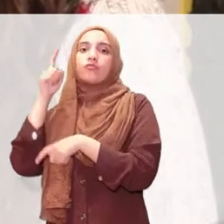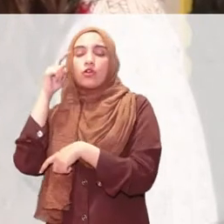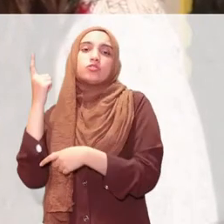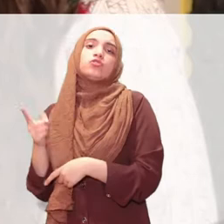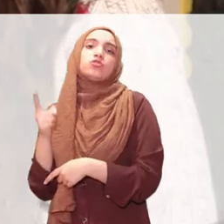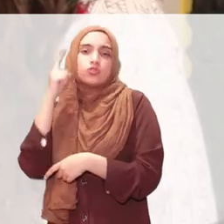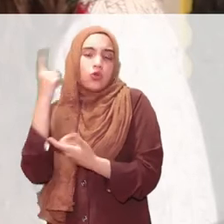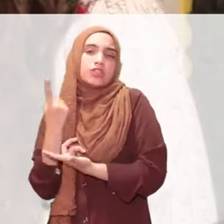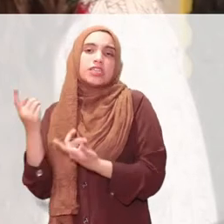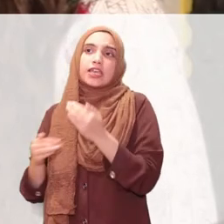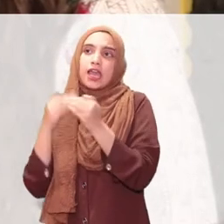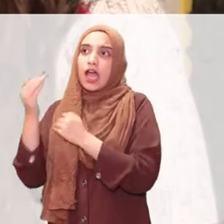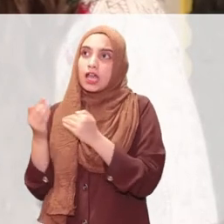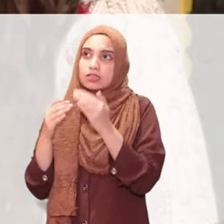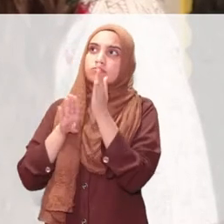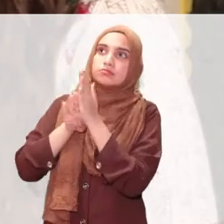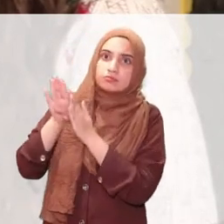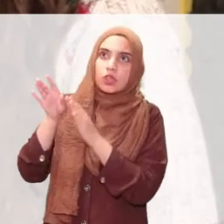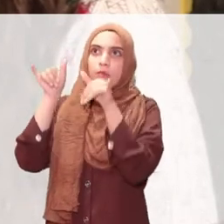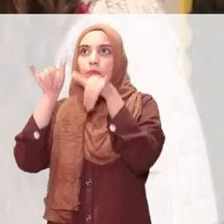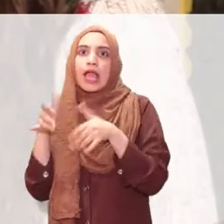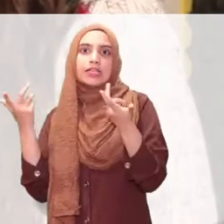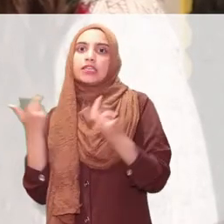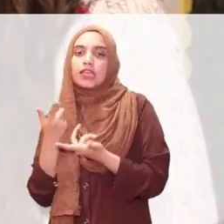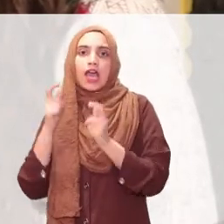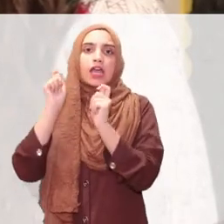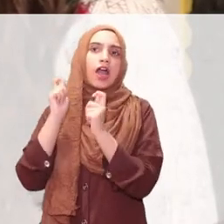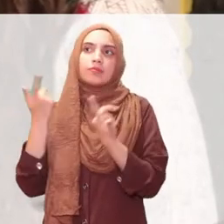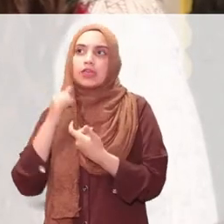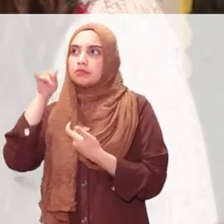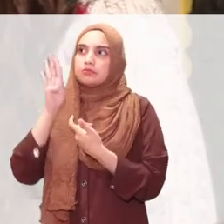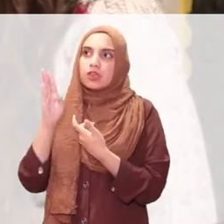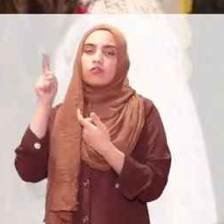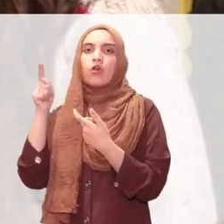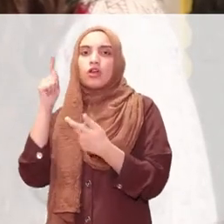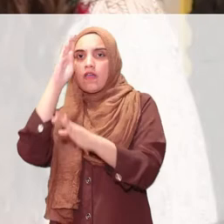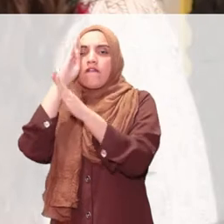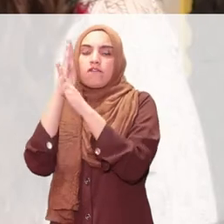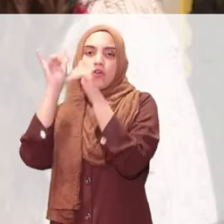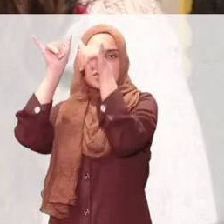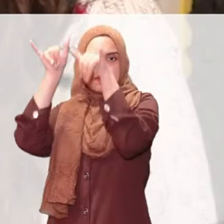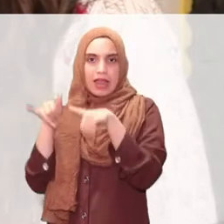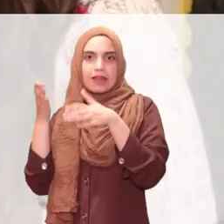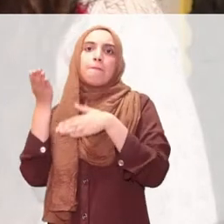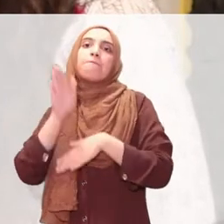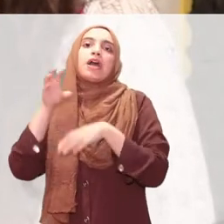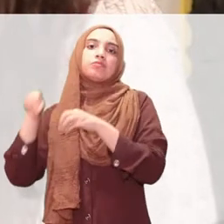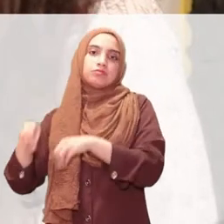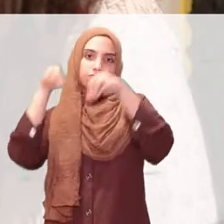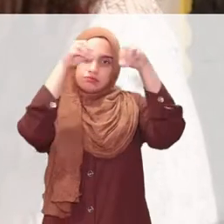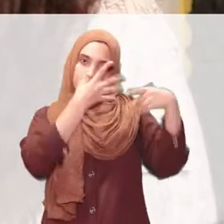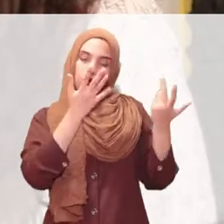पेरोल नॉट ए स्माइल ओं इंडियन बंगाली जहां से -